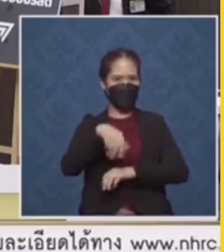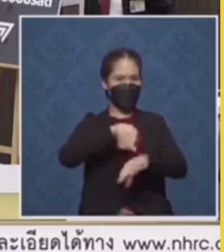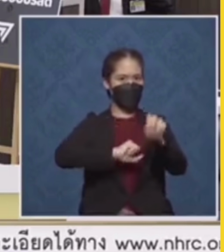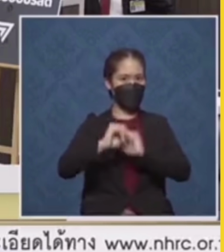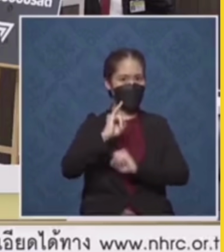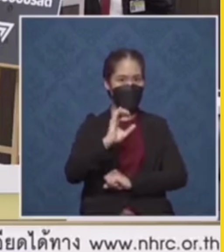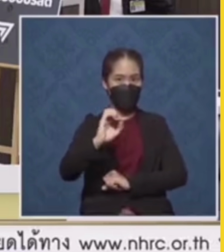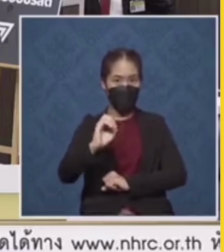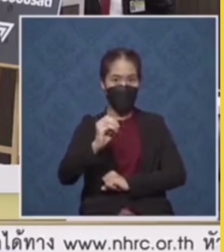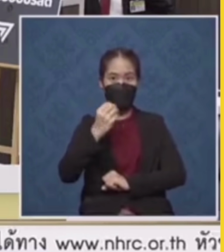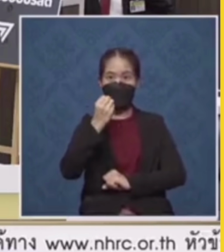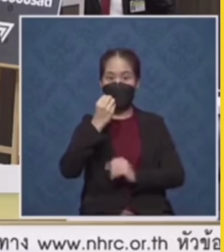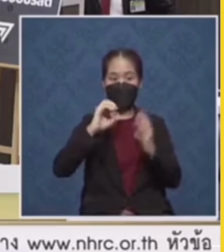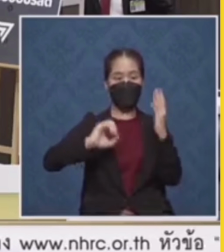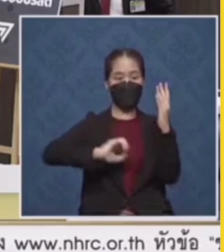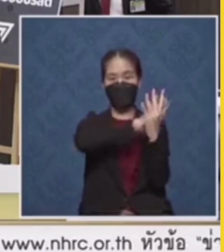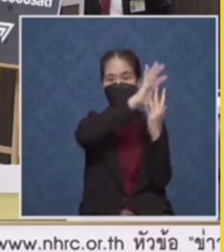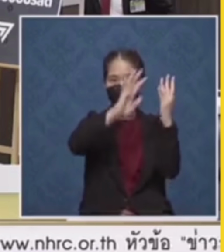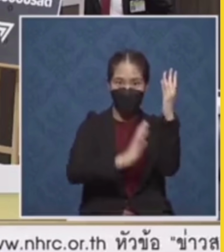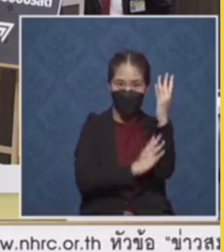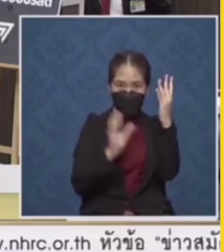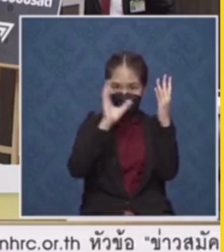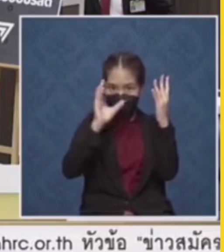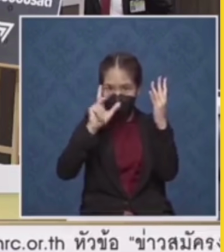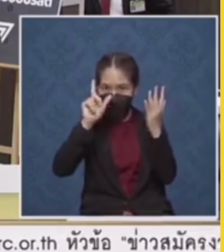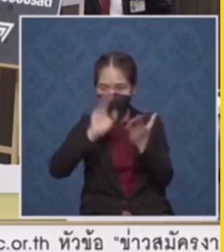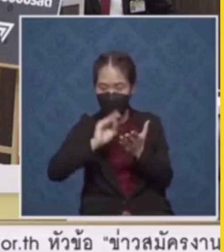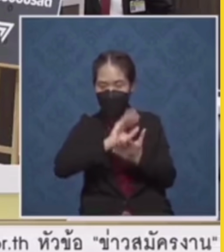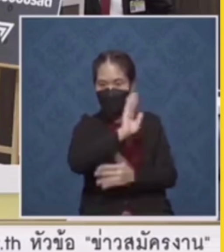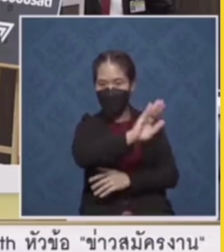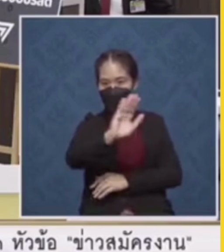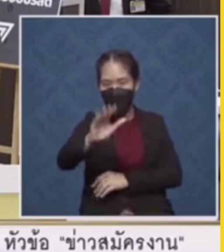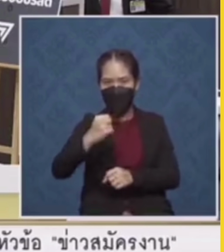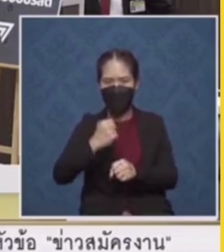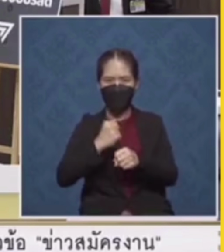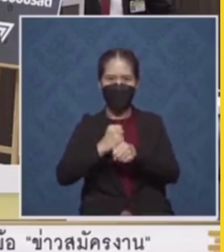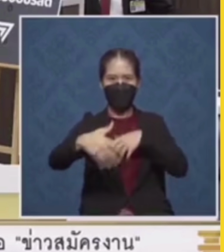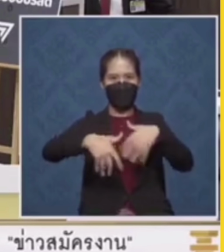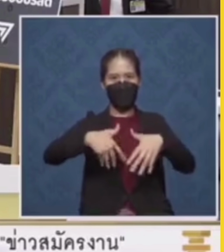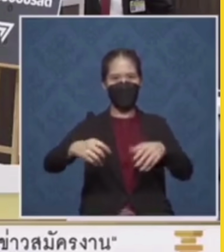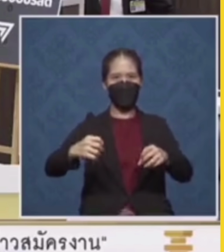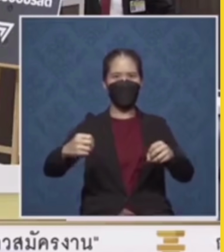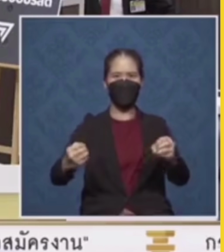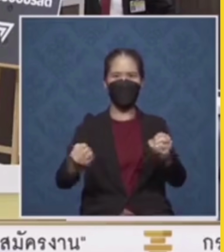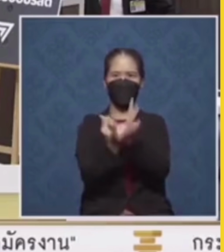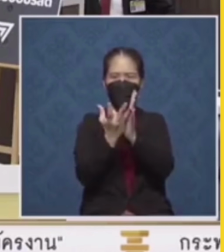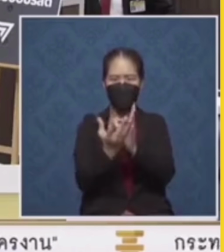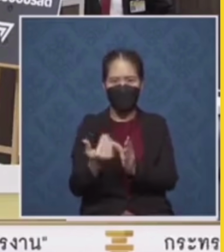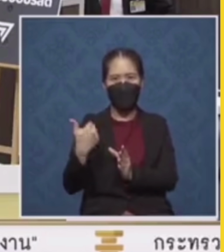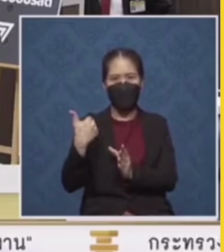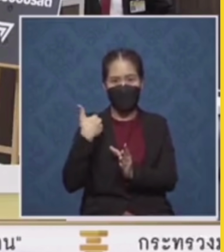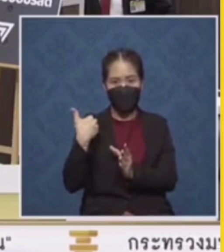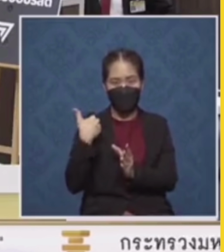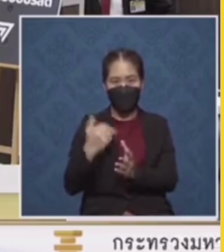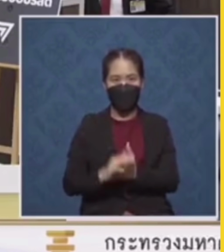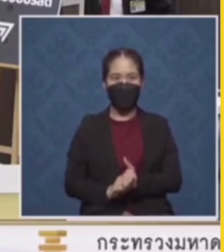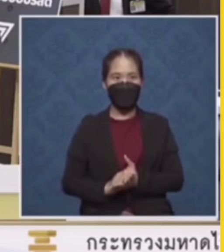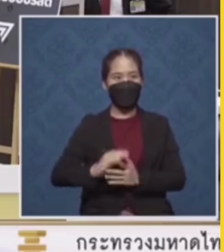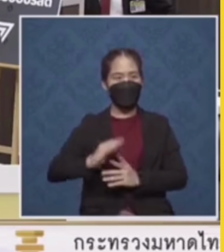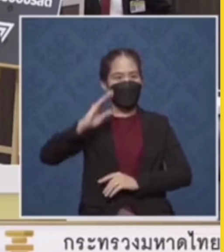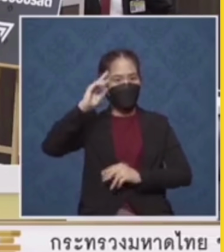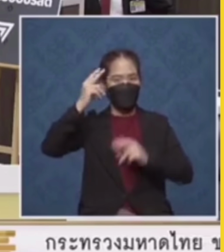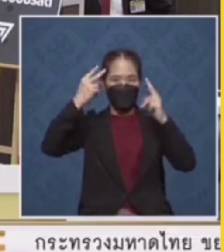IO กินรั่วประเทศสร้างความแตกแยกของสังคมทำให้ความเสื่อมทรามเกิดขึ้นในสังคมพลเอกประยุทธ์จันทร์โ